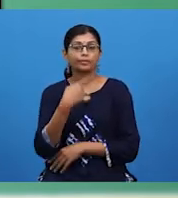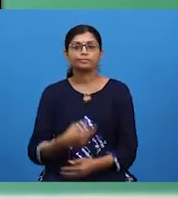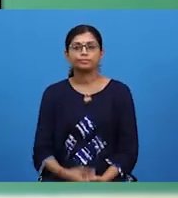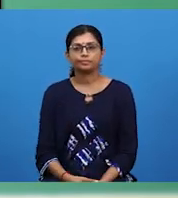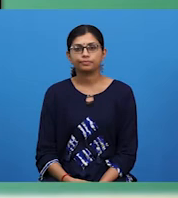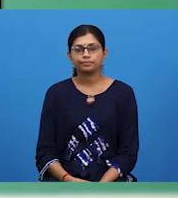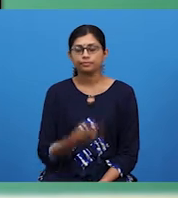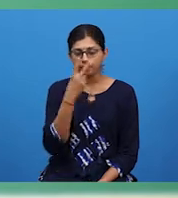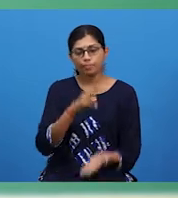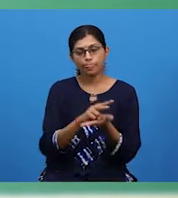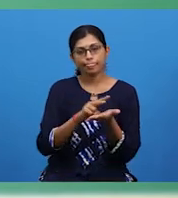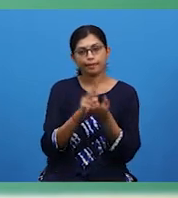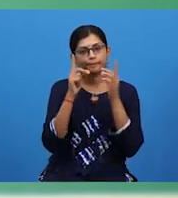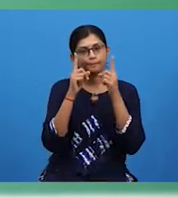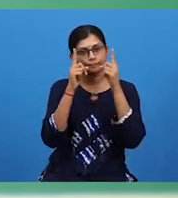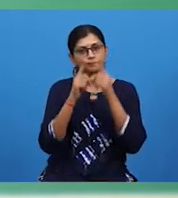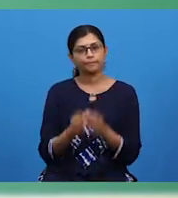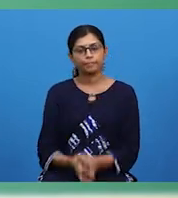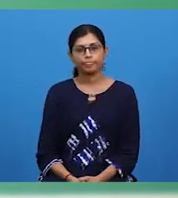video yang seterusnya.